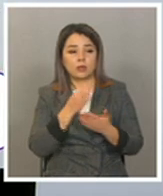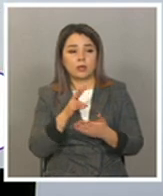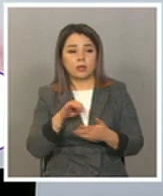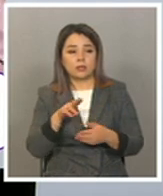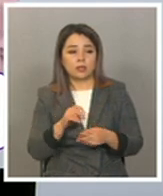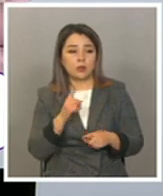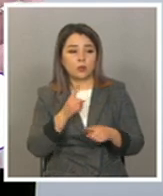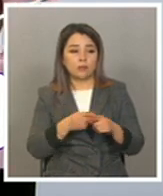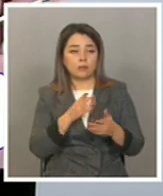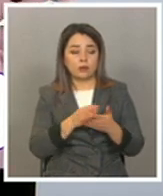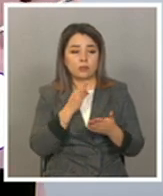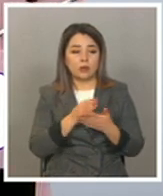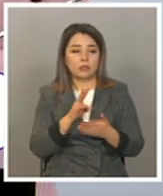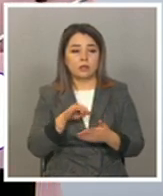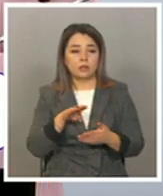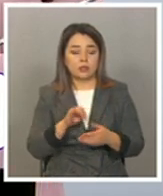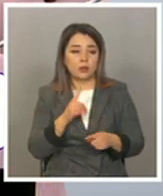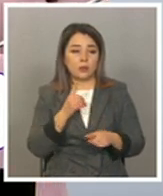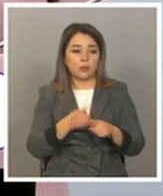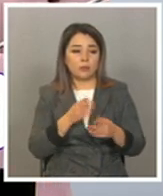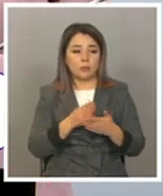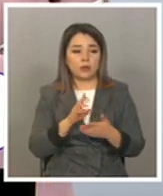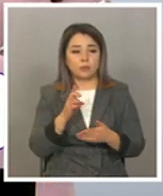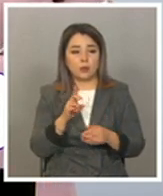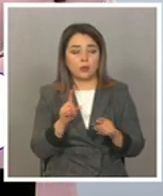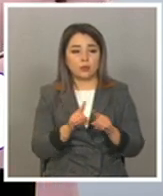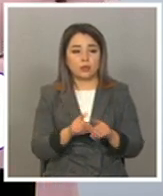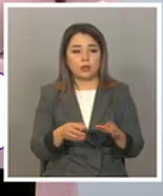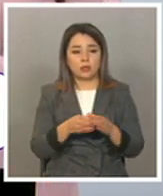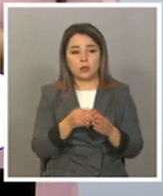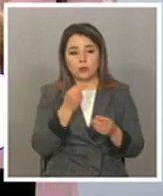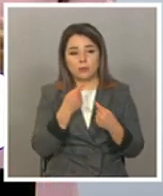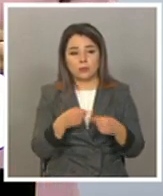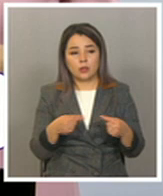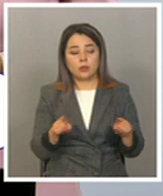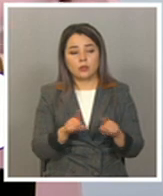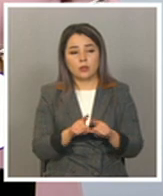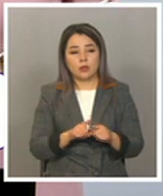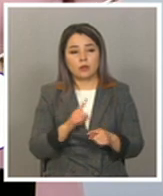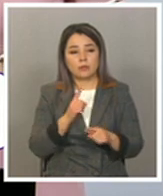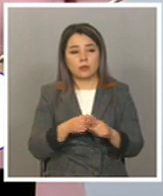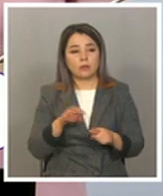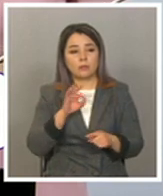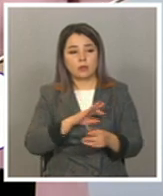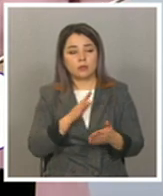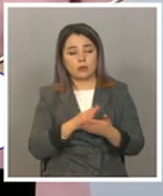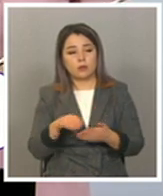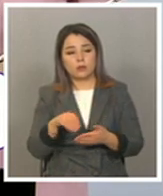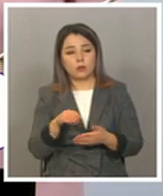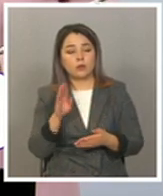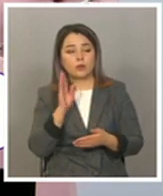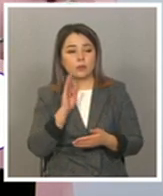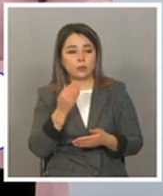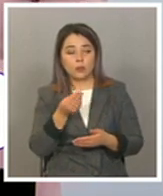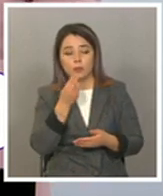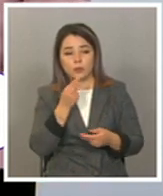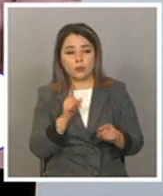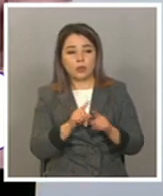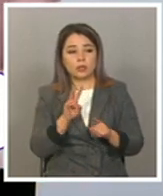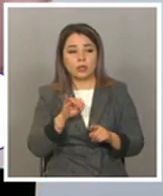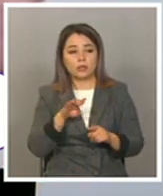Натрийдің қосылыстары биоотын немесе басқа да мақсатта пайдаланылады. Сонымен қатар күнделікті ас тұзының құрамында натрий бар.